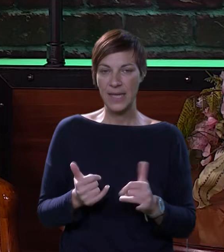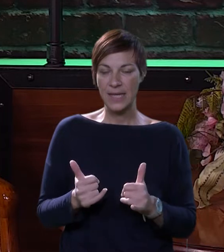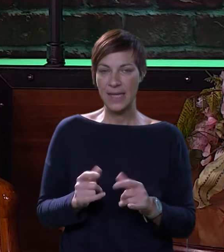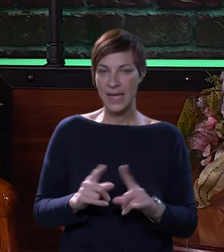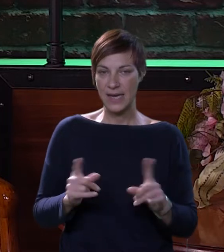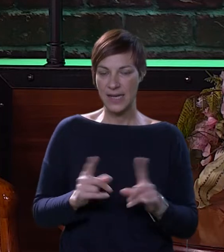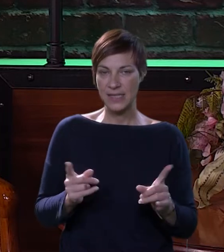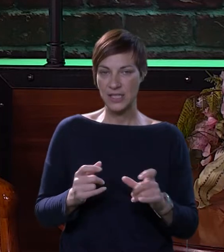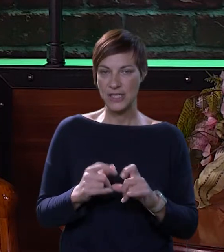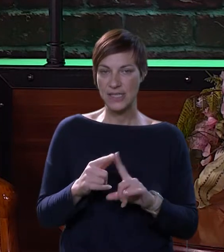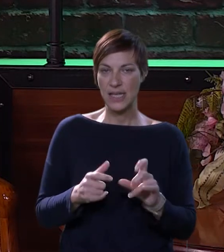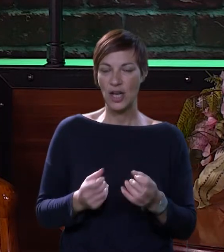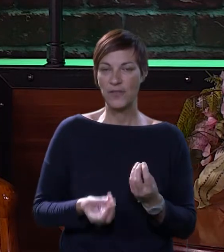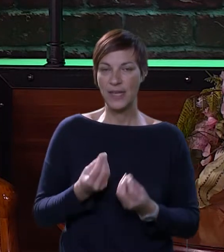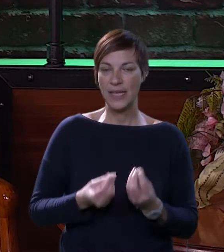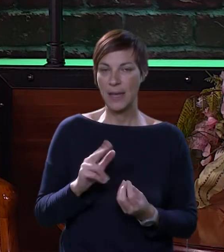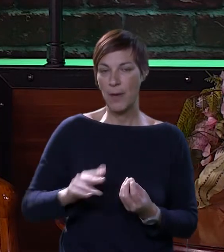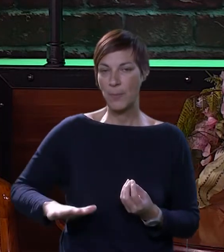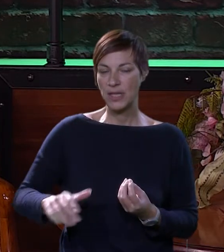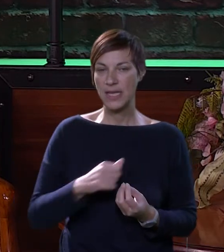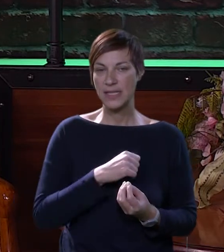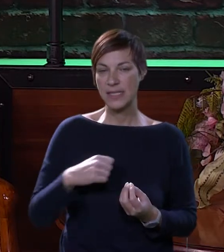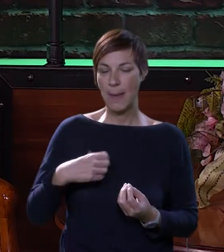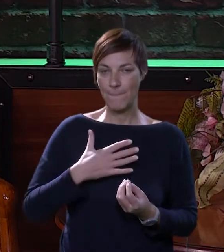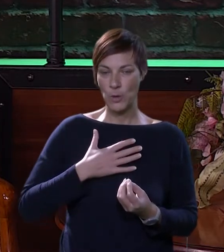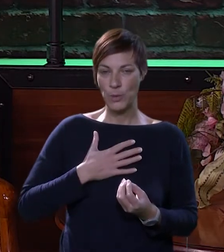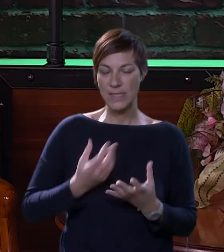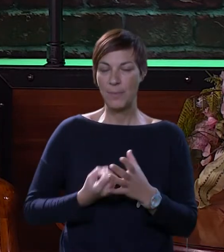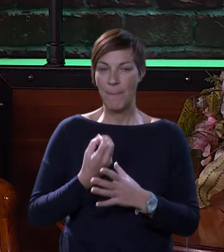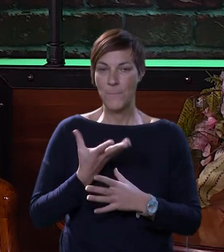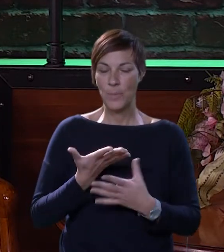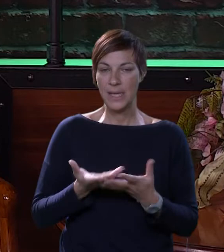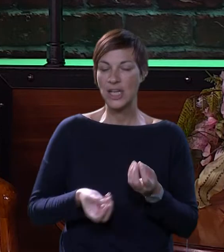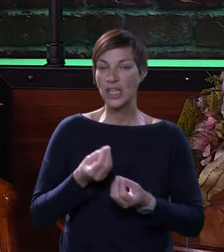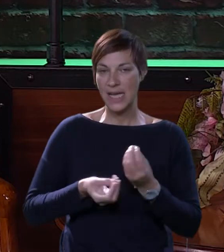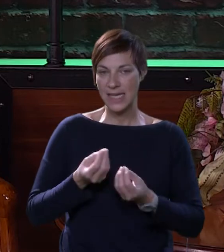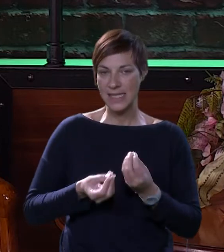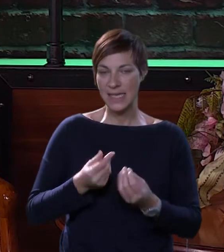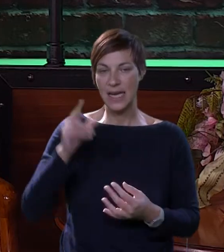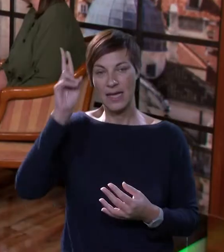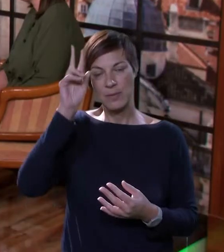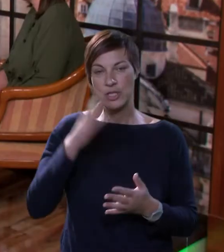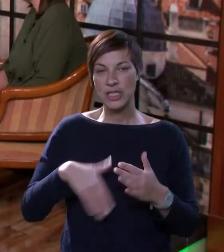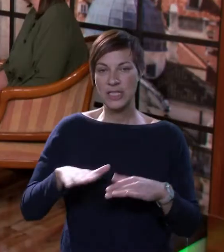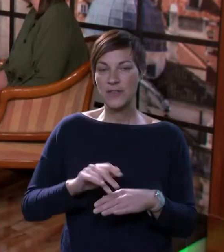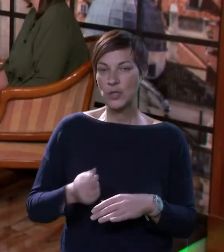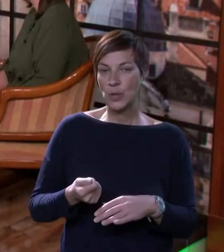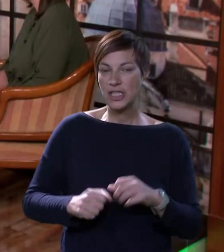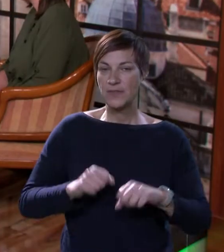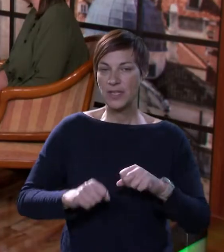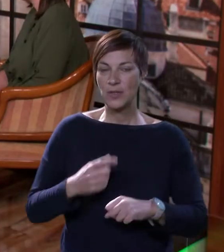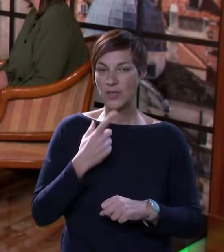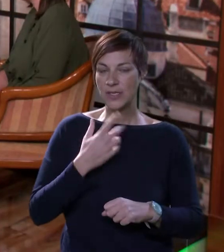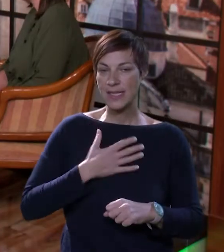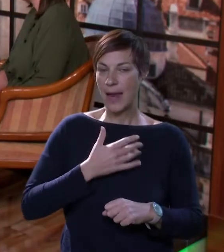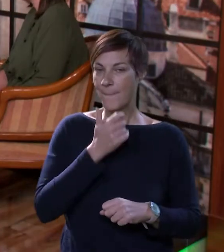Da, različiti su stilovi igre, imamo djecu koja su samo po sebi, po prirodi razigranija i možda će se više uključivati u